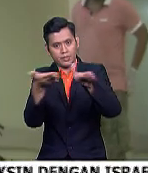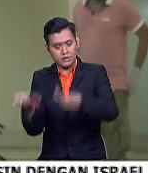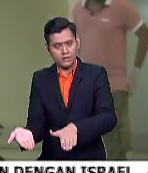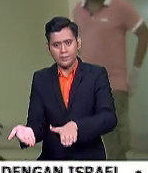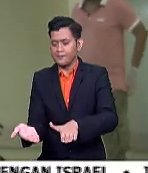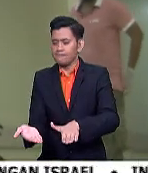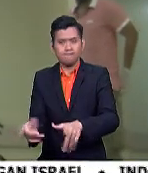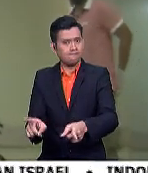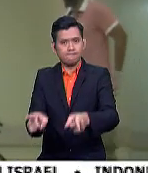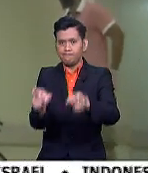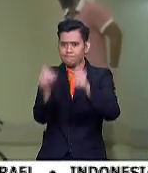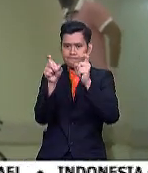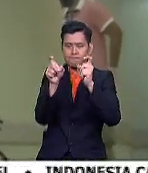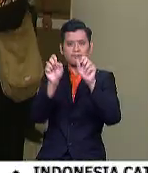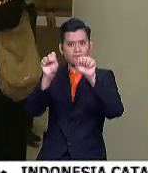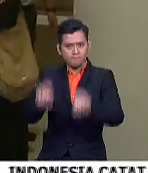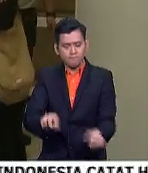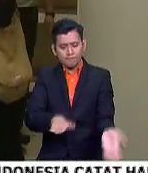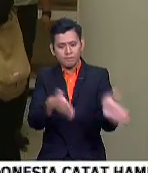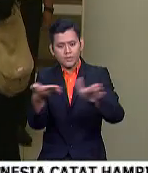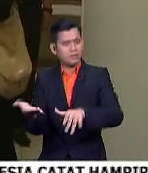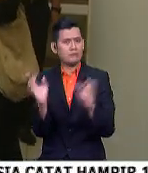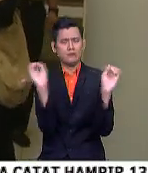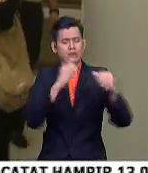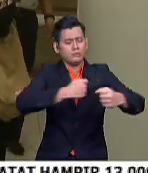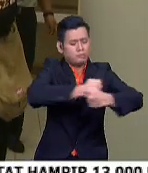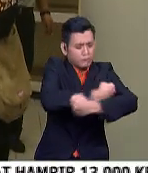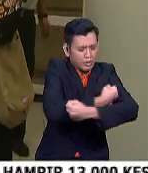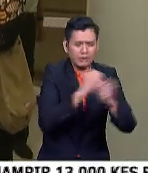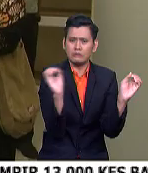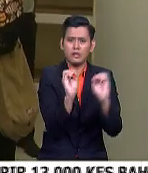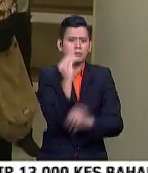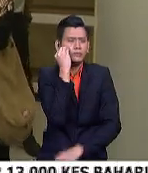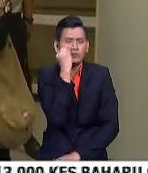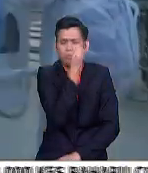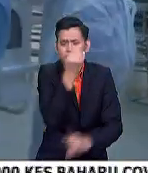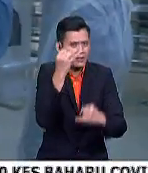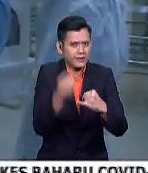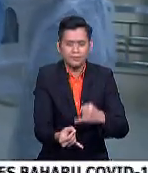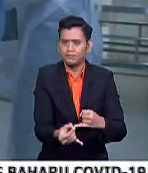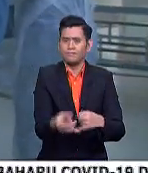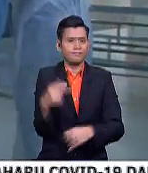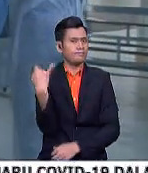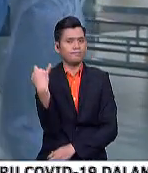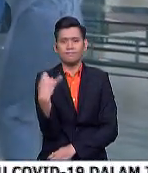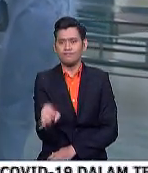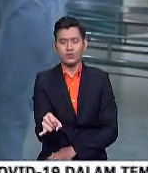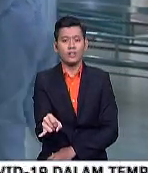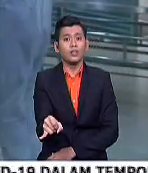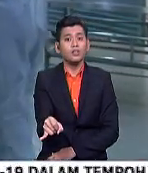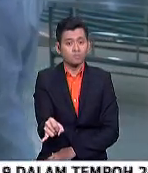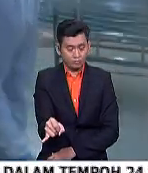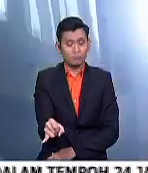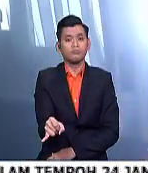tanpa disangka-sangka, tiada pelukan serta tiada ciuman terakhir yang dapat mengiringi